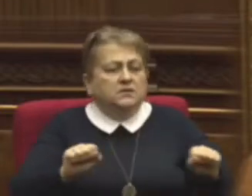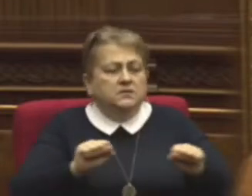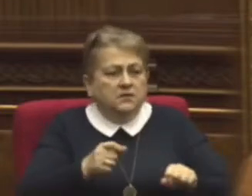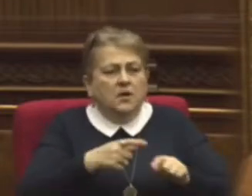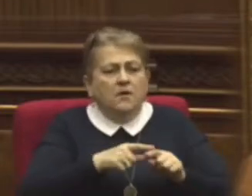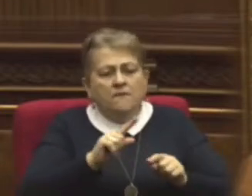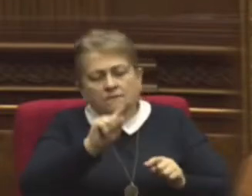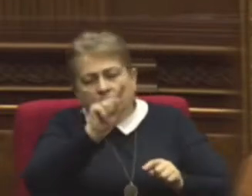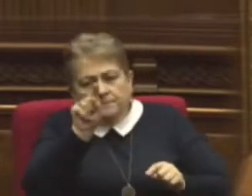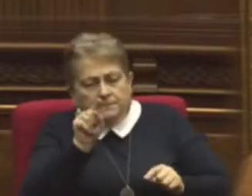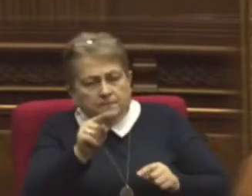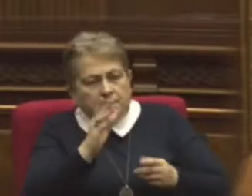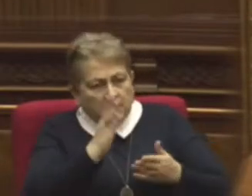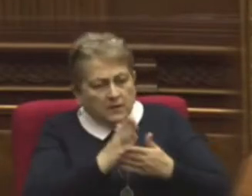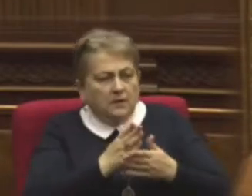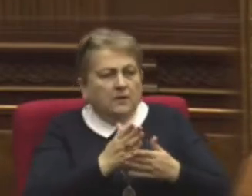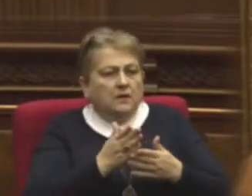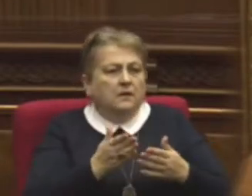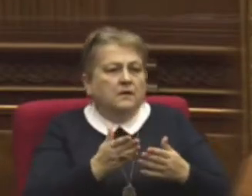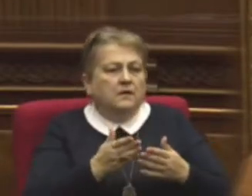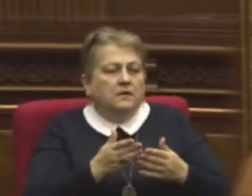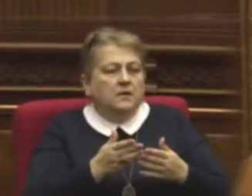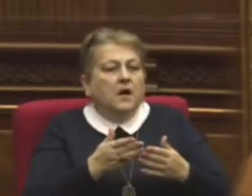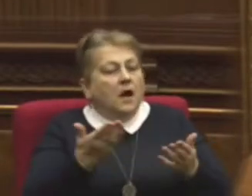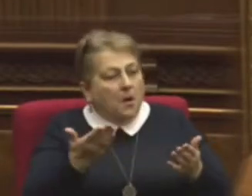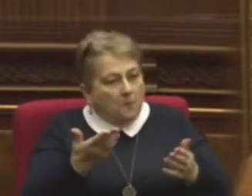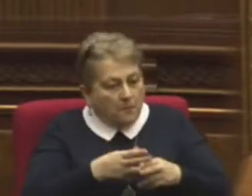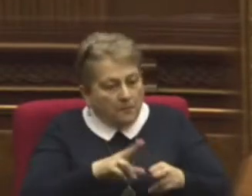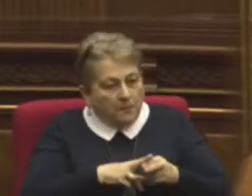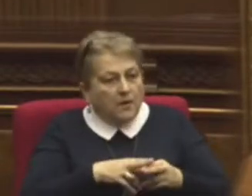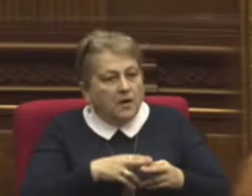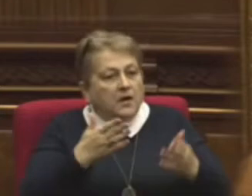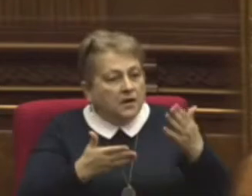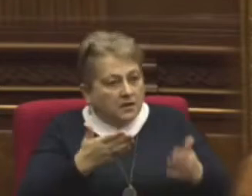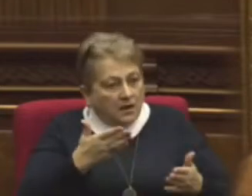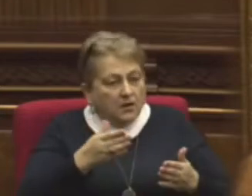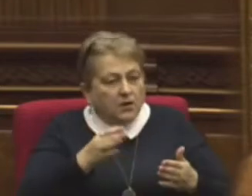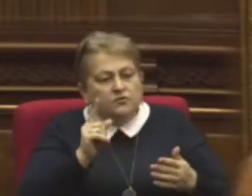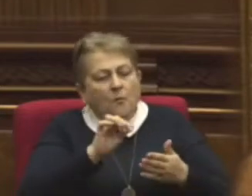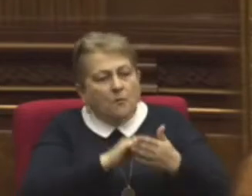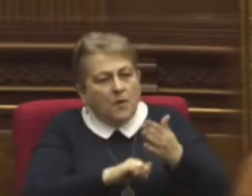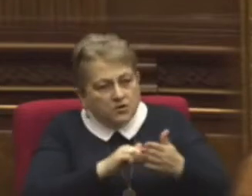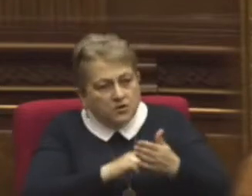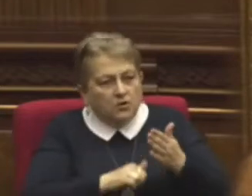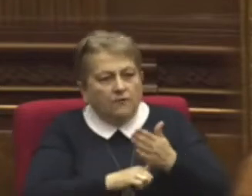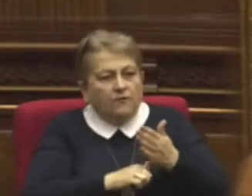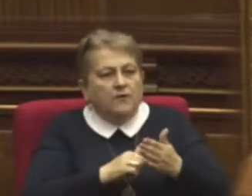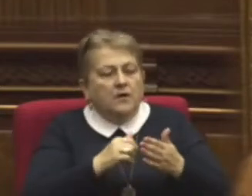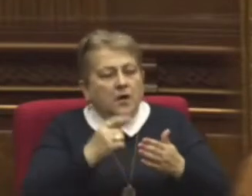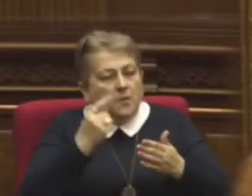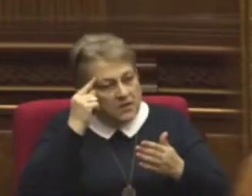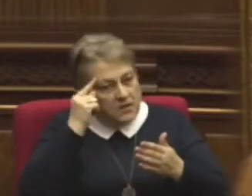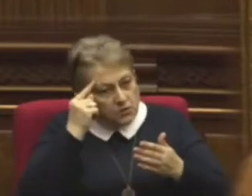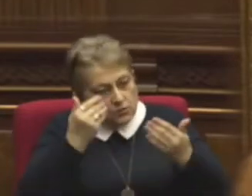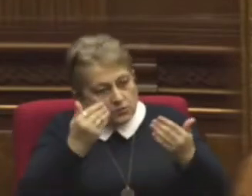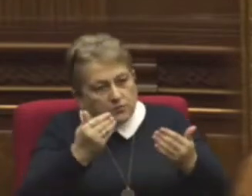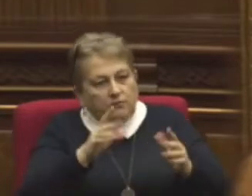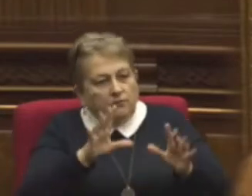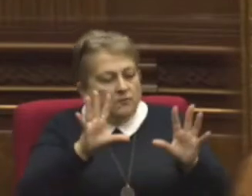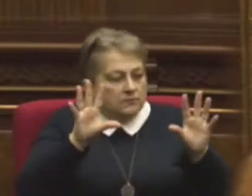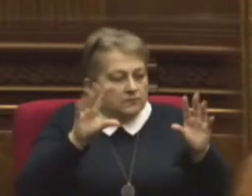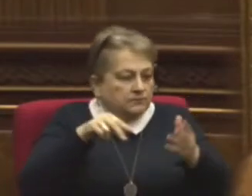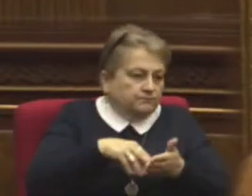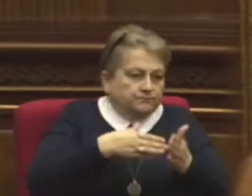այնտեղ անորոշություն կա, անհայտի հետ գործ ունես, ապա եթե հանկարծ ինչ-որ պատճառով ձեր գիտական հետազոտությունների արդյունքում դուք